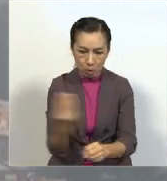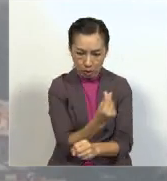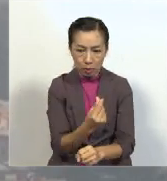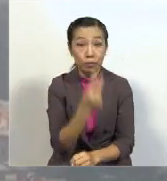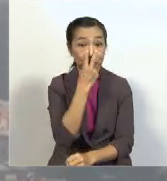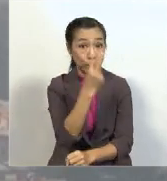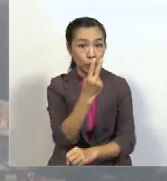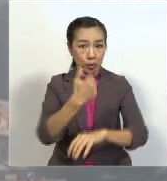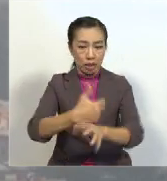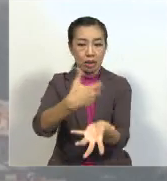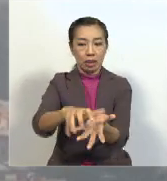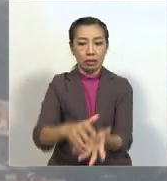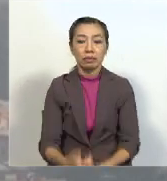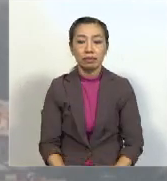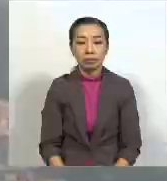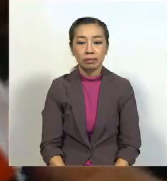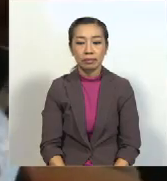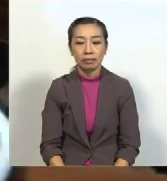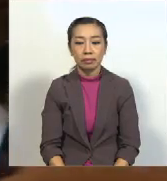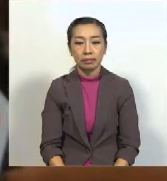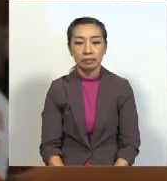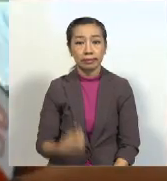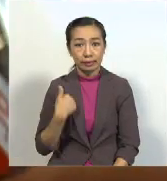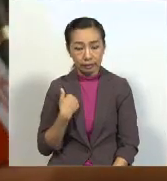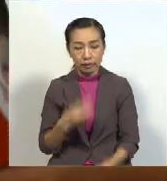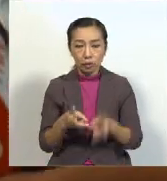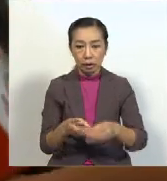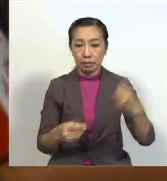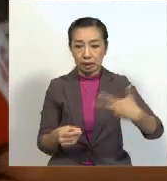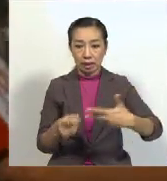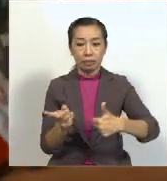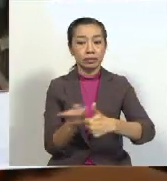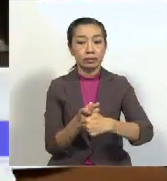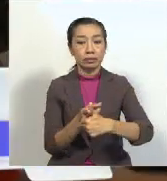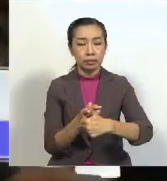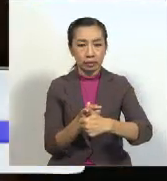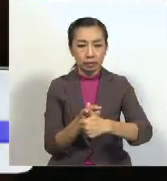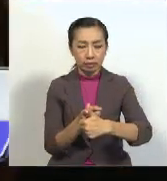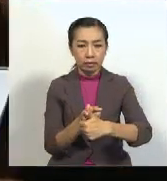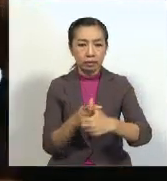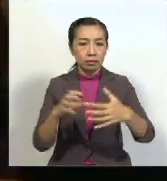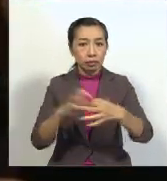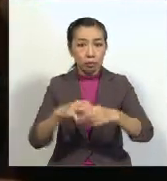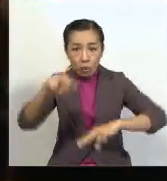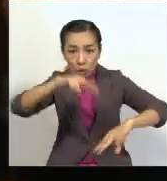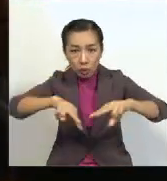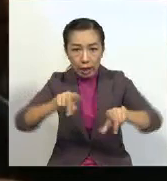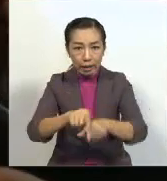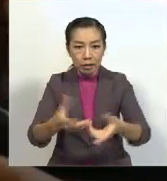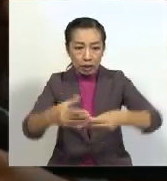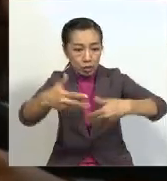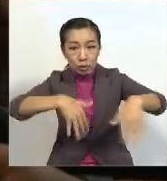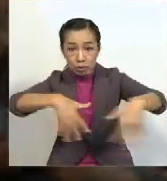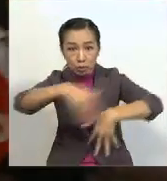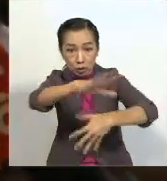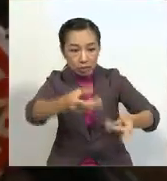ดลองไปฟังรายละเอียดเรื่องนี้ครับ นะครับจะมี3มาตรการมาตรการแรกเนี่ยก็จะเป็นเรื่องเกี่ยวกับการดูแลในเชิงพื้นที่ก่อนน